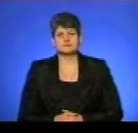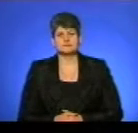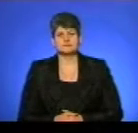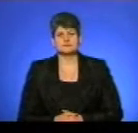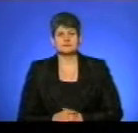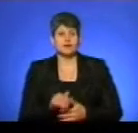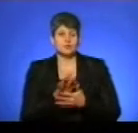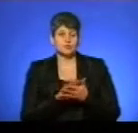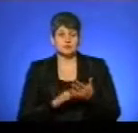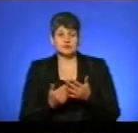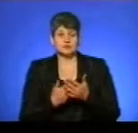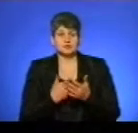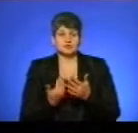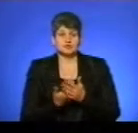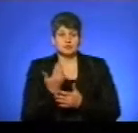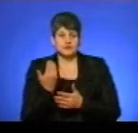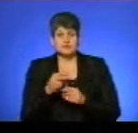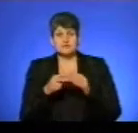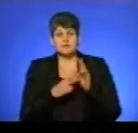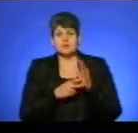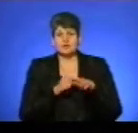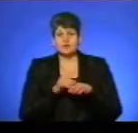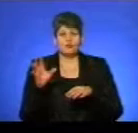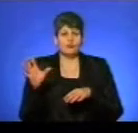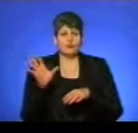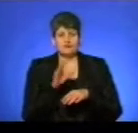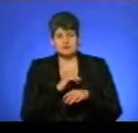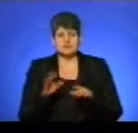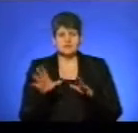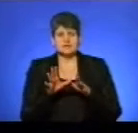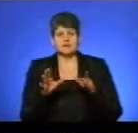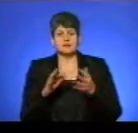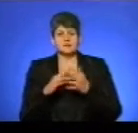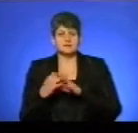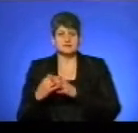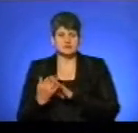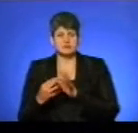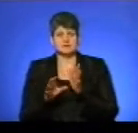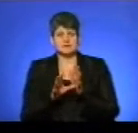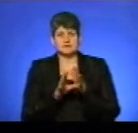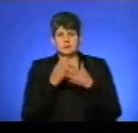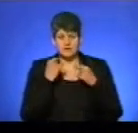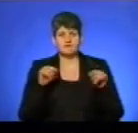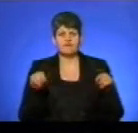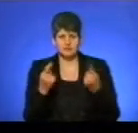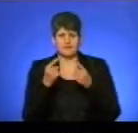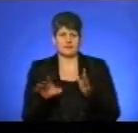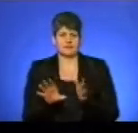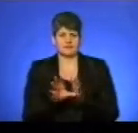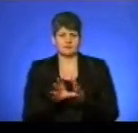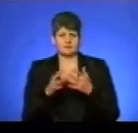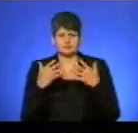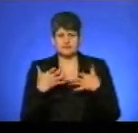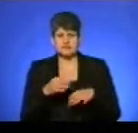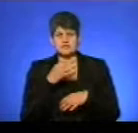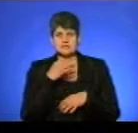А ми продовжуємо наш випуск. На 17 годину в усіх знеструмлених населених пунктах області відновили електропостачання. Про це нам повідомив